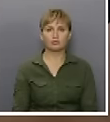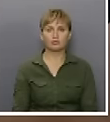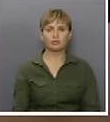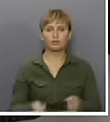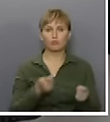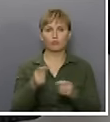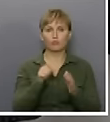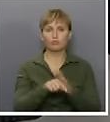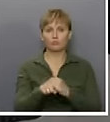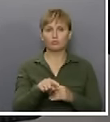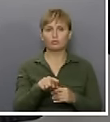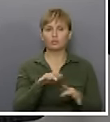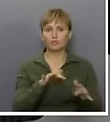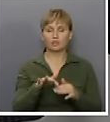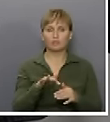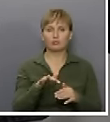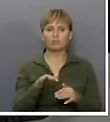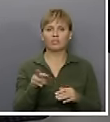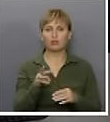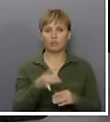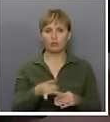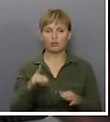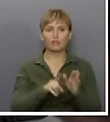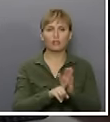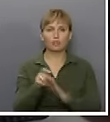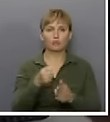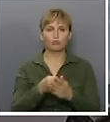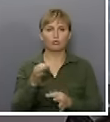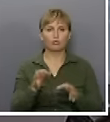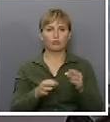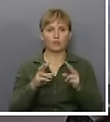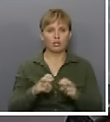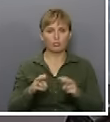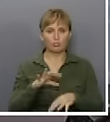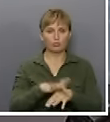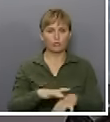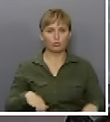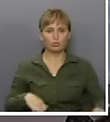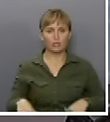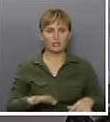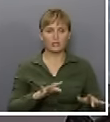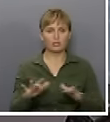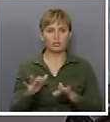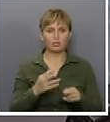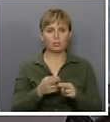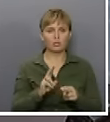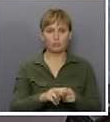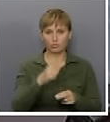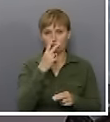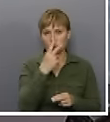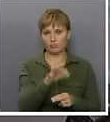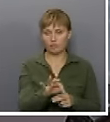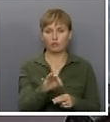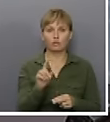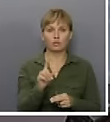управлени внутренних дел медеуского района начато досудебное расследование по факту хулиганских действий поскольку очевидно